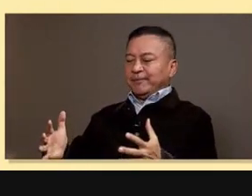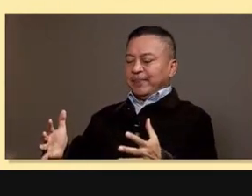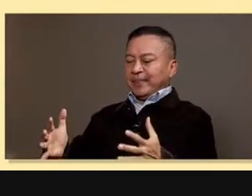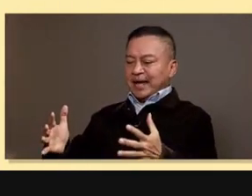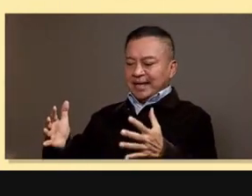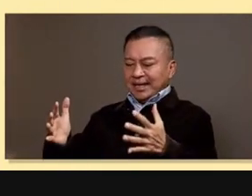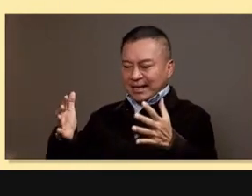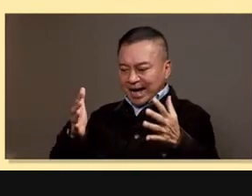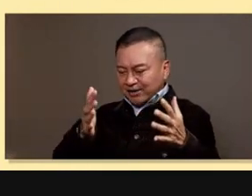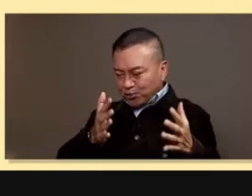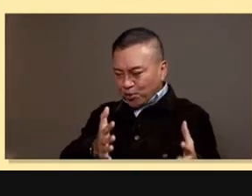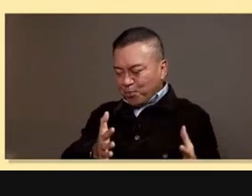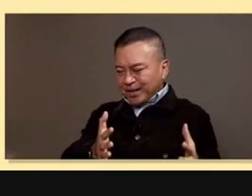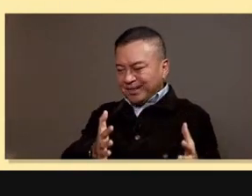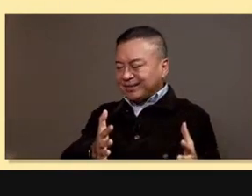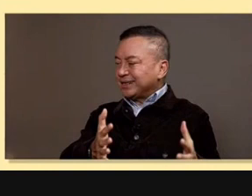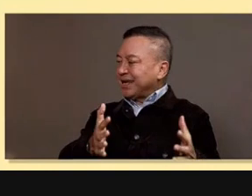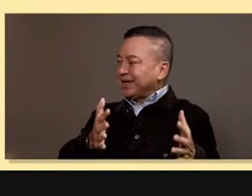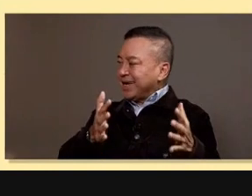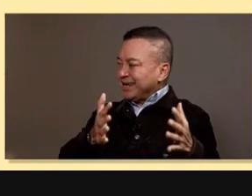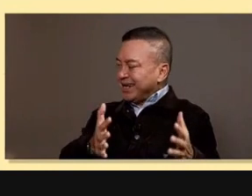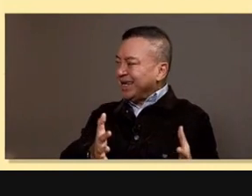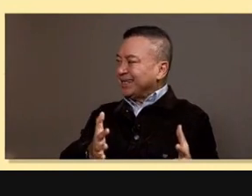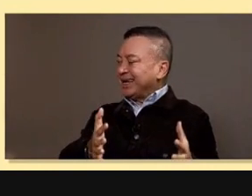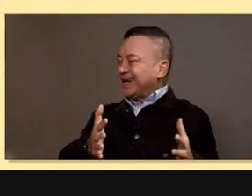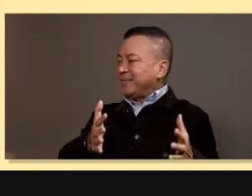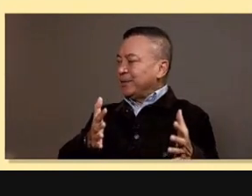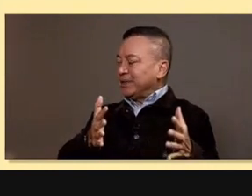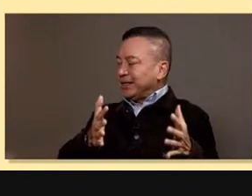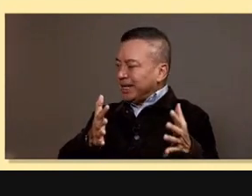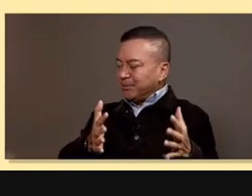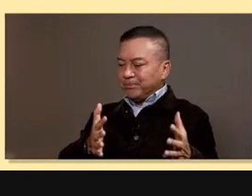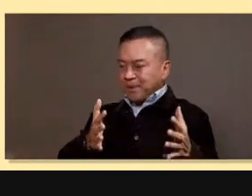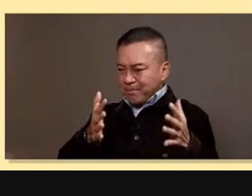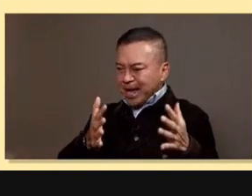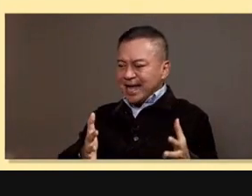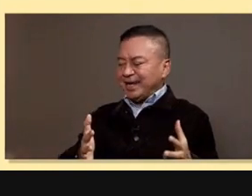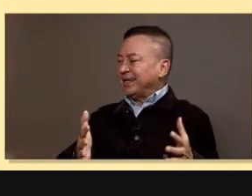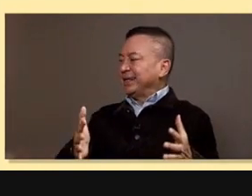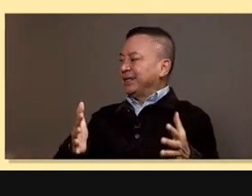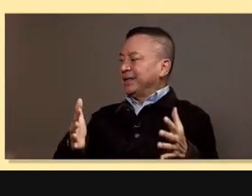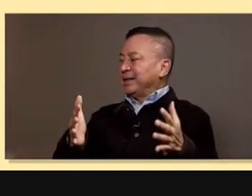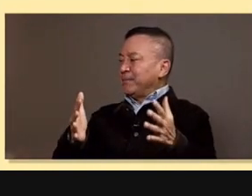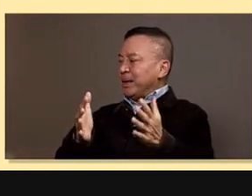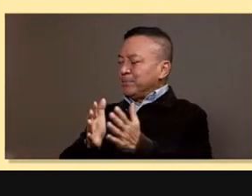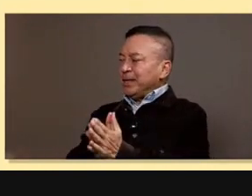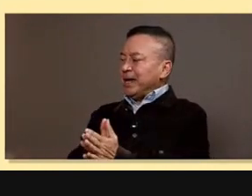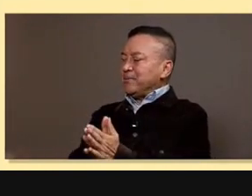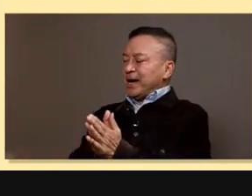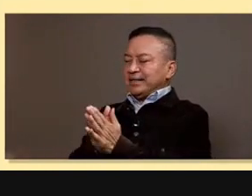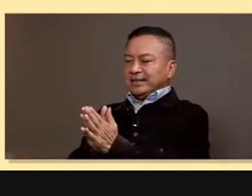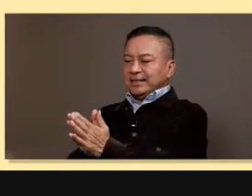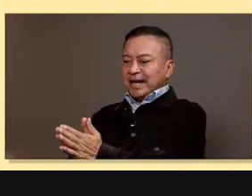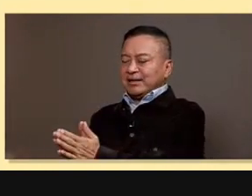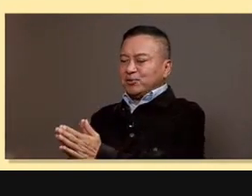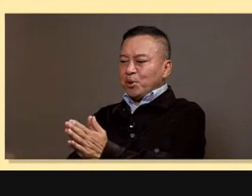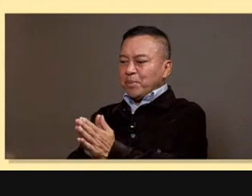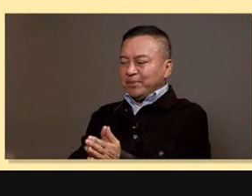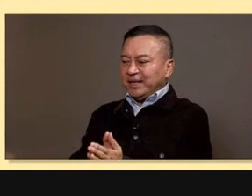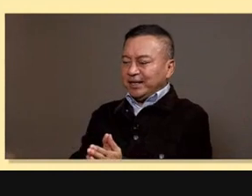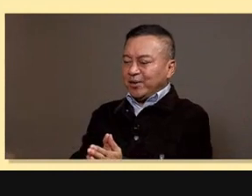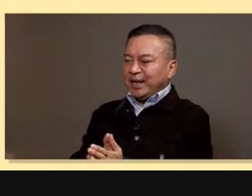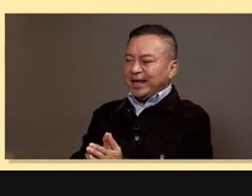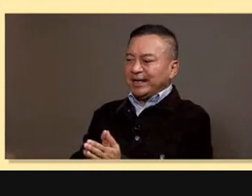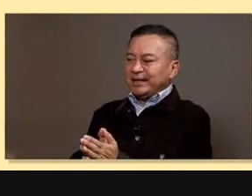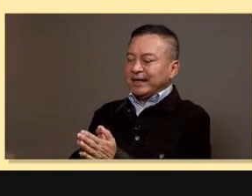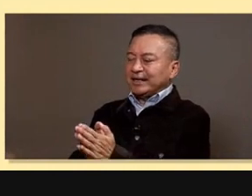เนี่ยในการสู้รบในสถานการณ์ในเนี้ยนะครับในประเทศพม่าเนี่ยมันไม่ได้หมายถึงการสู้รบ